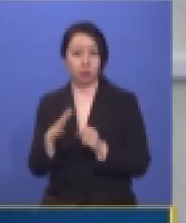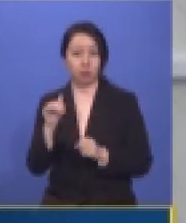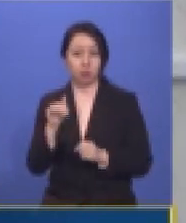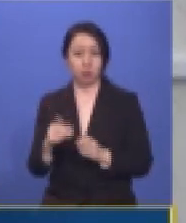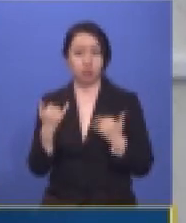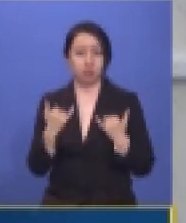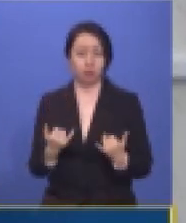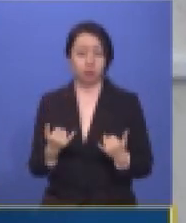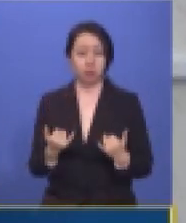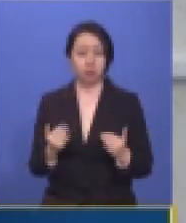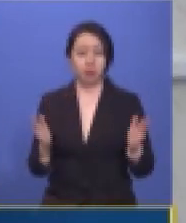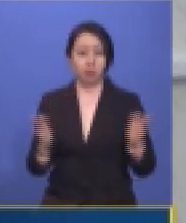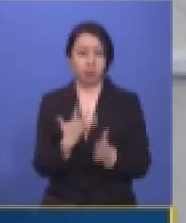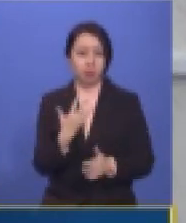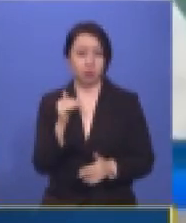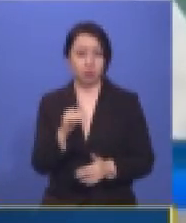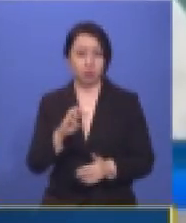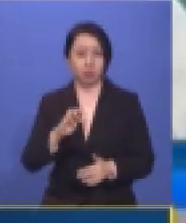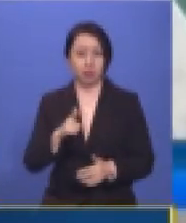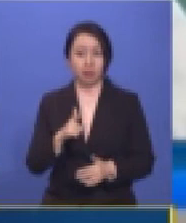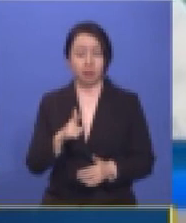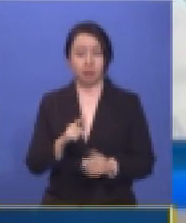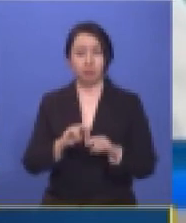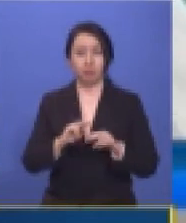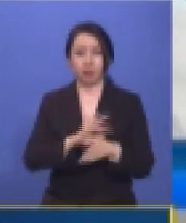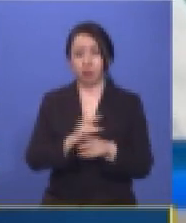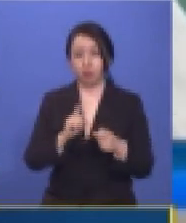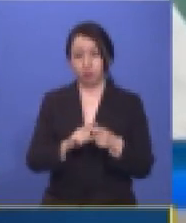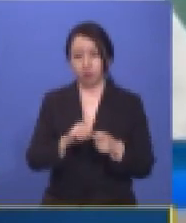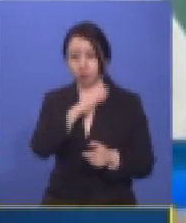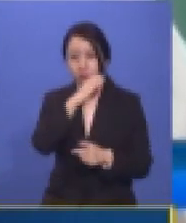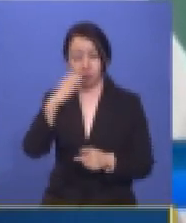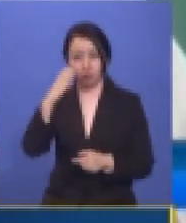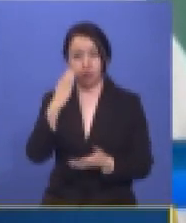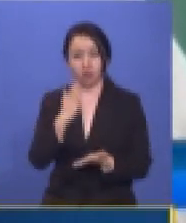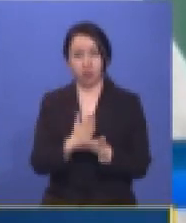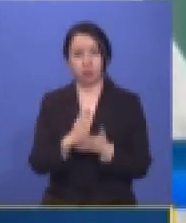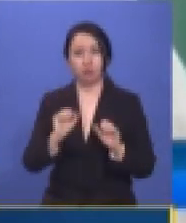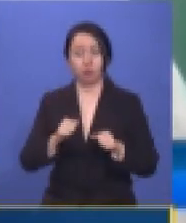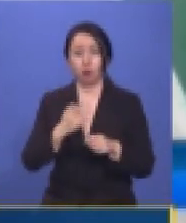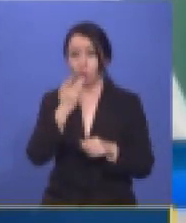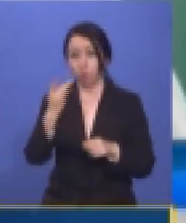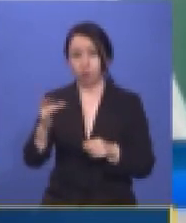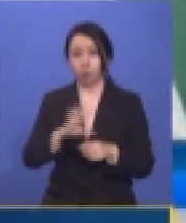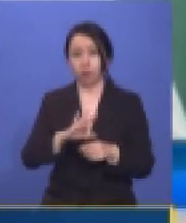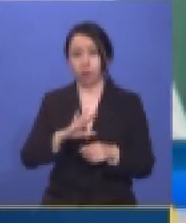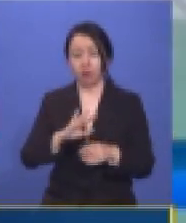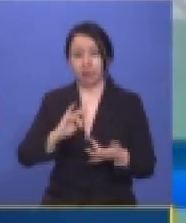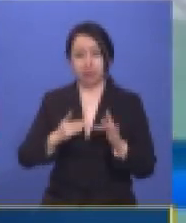сегодня составляет менее 5 тысяч тенге. Из-за пандемии у североказахстанцев появилась возможность удаленно получить